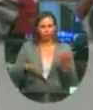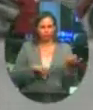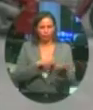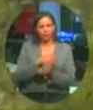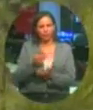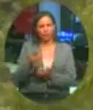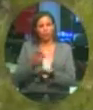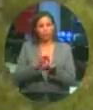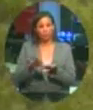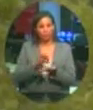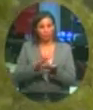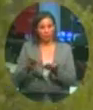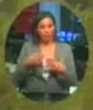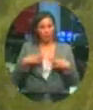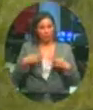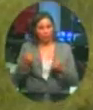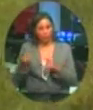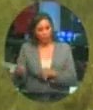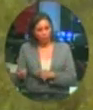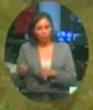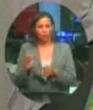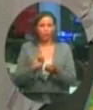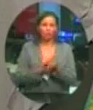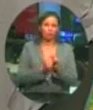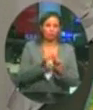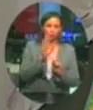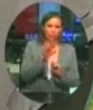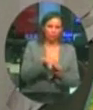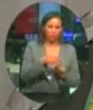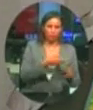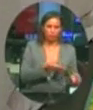משרד הבריאות ומצד בית החולים הדסה,